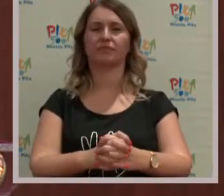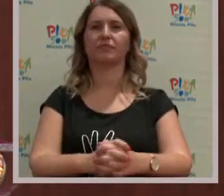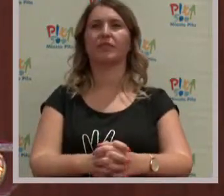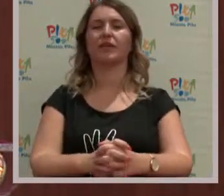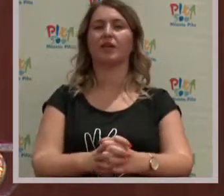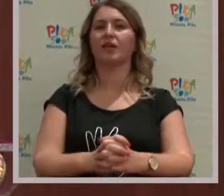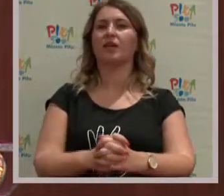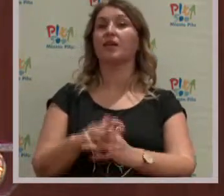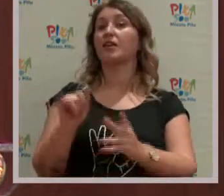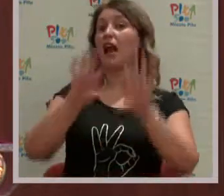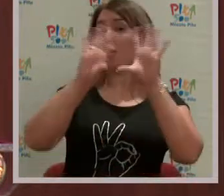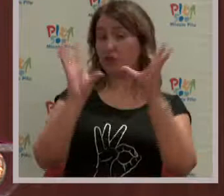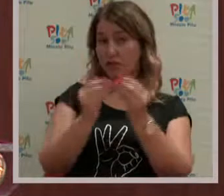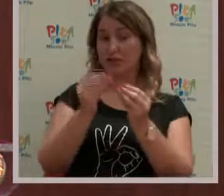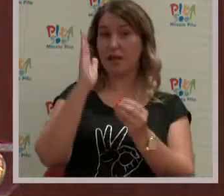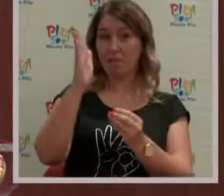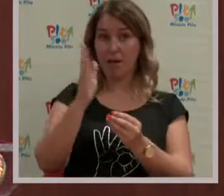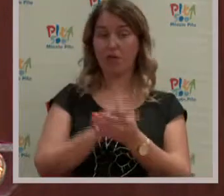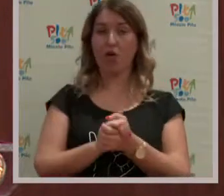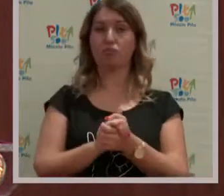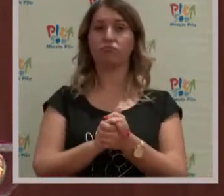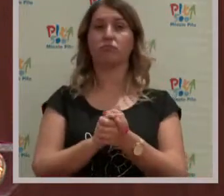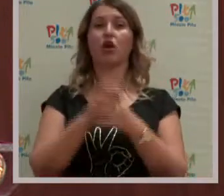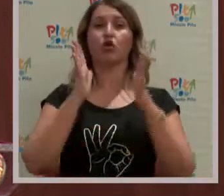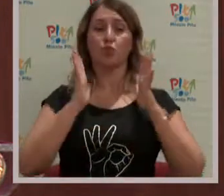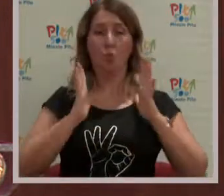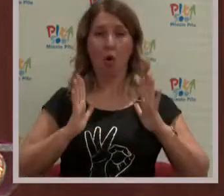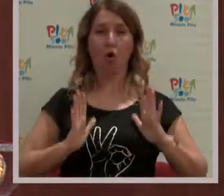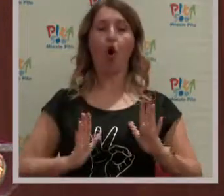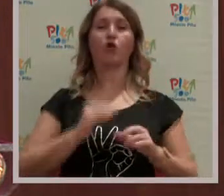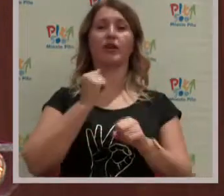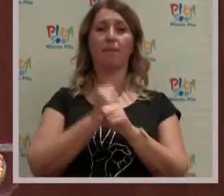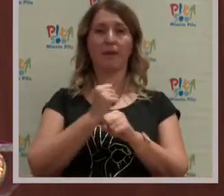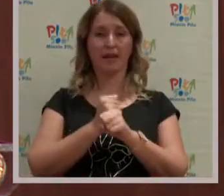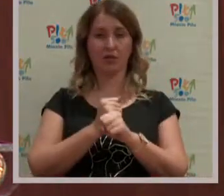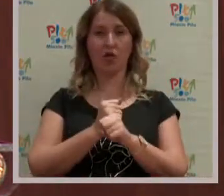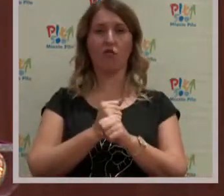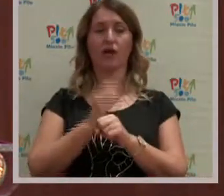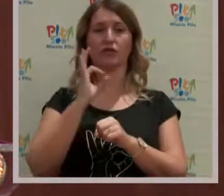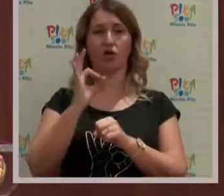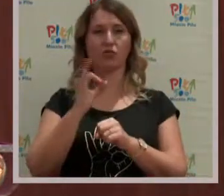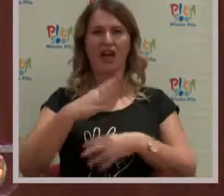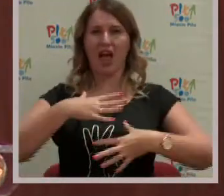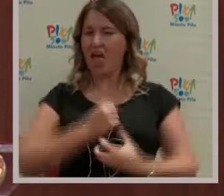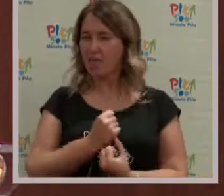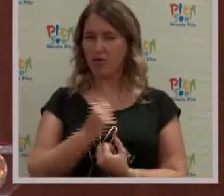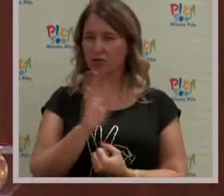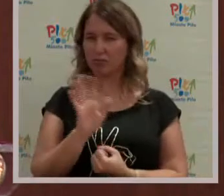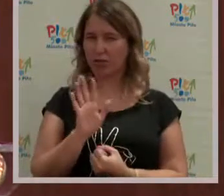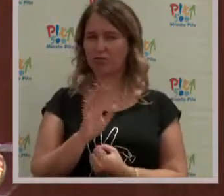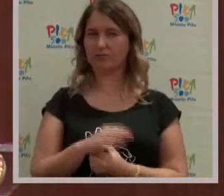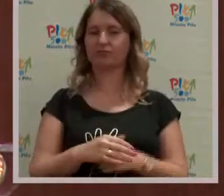działać w sposób racjonalny, spokojny, nie będą poddawać się również jakimś emocjom chwilowym,